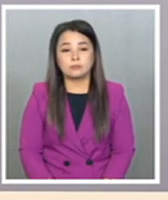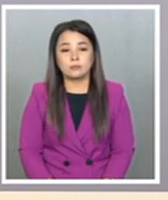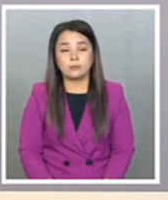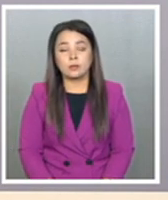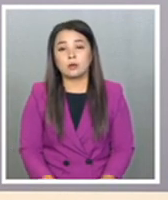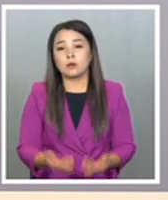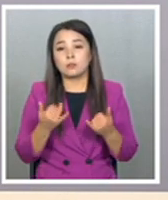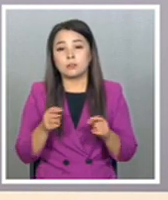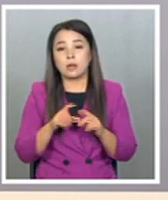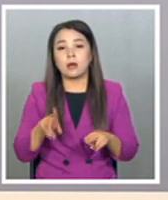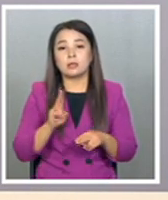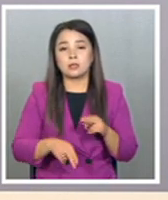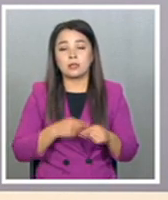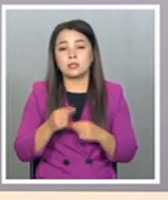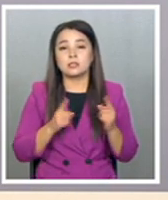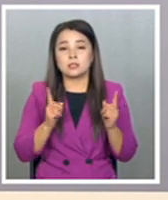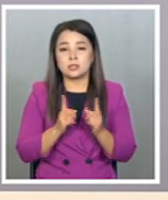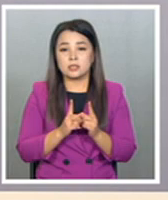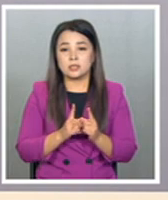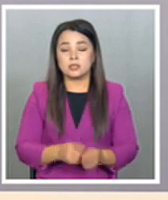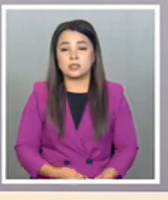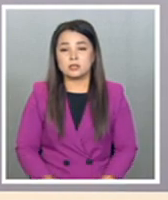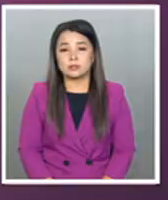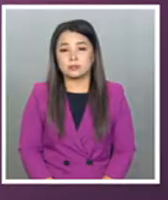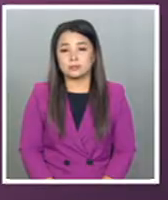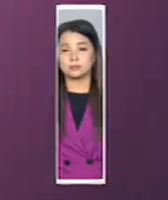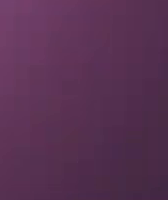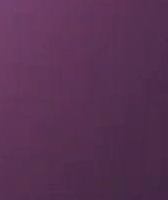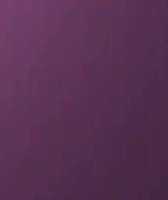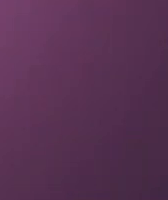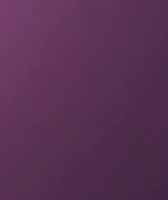Оқушылар, осымен сабағымыз аяқталды. Сау болыңыздар.